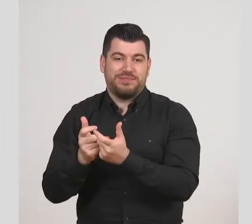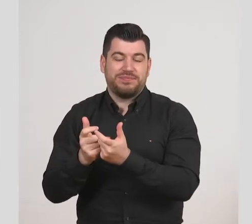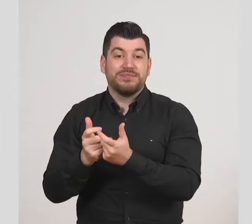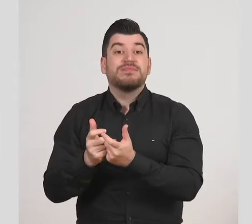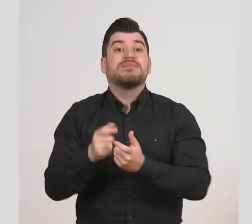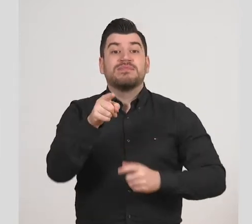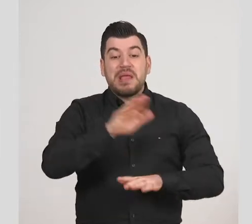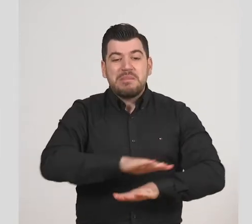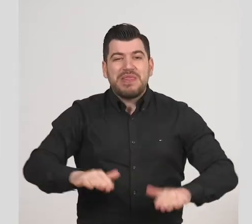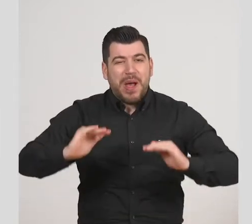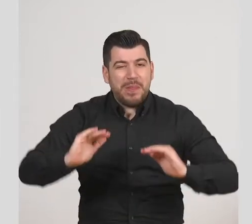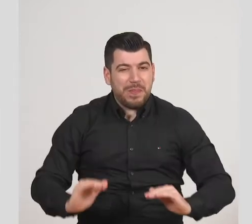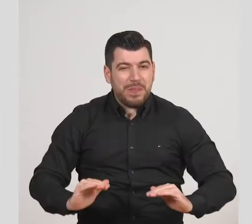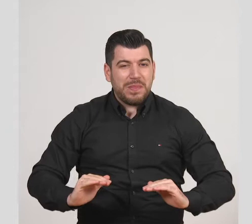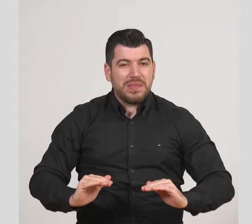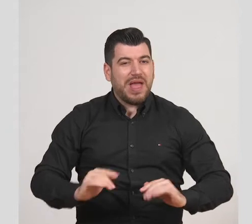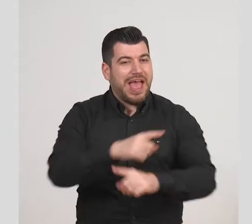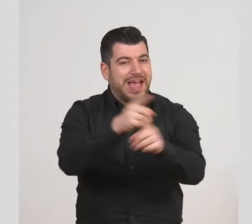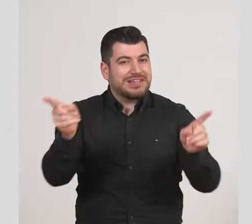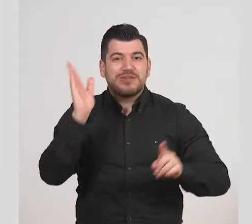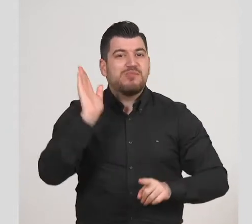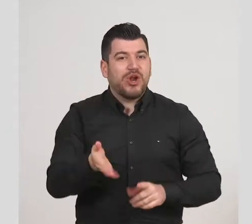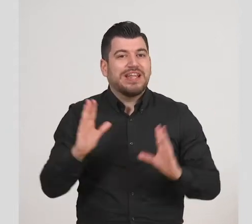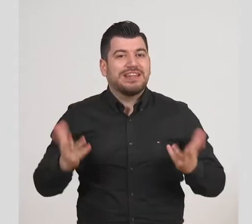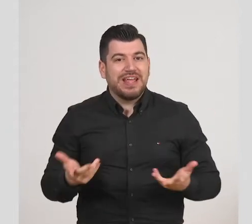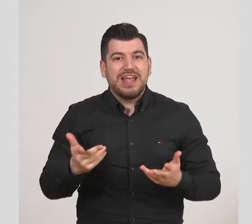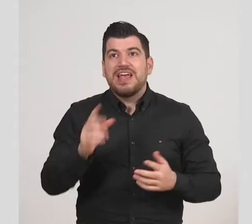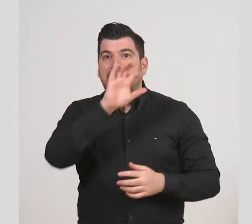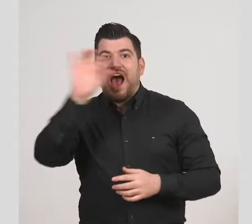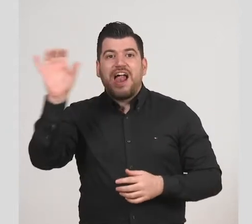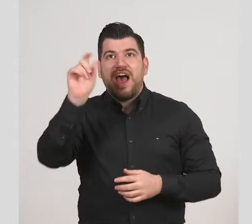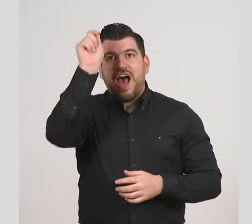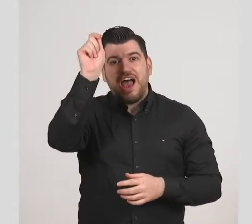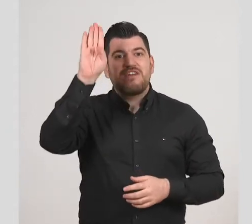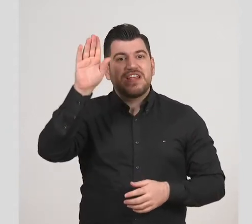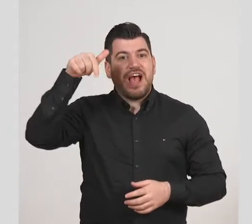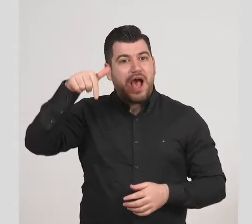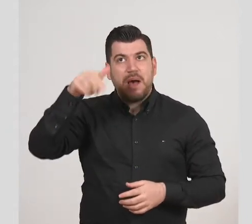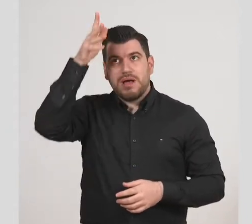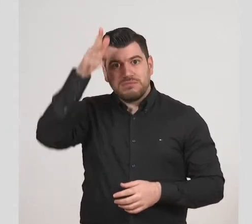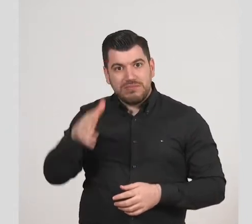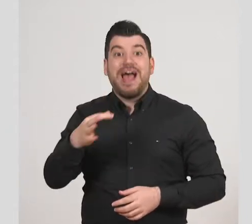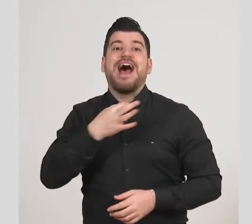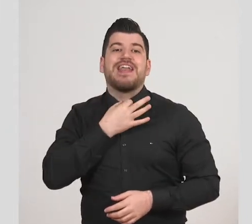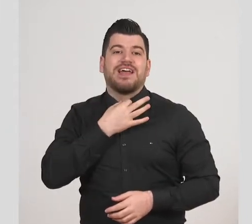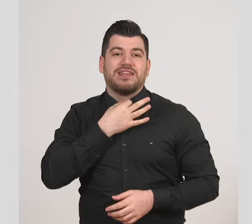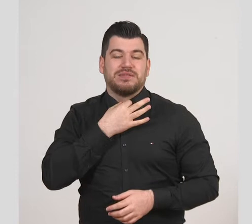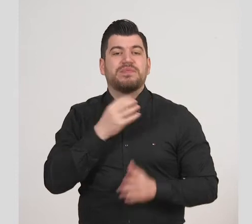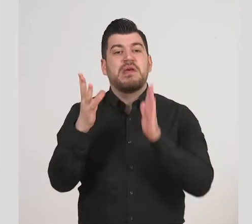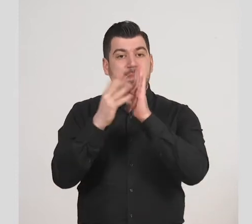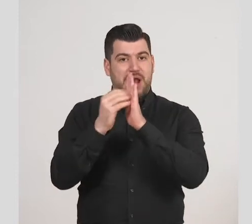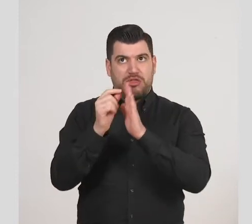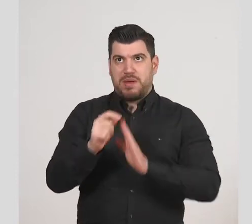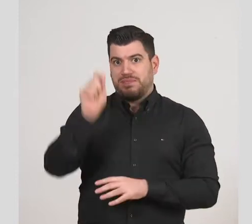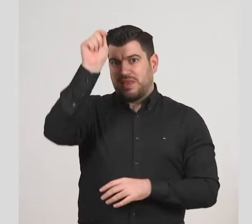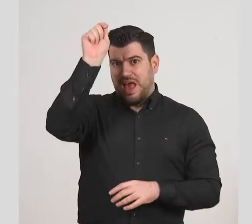μικρά παιδιά, μπορείτε να φτιάξετε το αλφαβητάρι των αναγκών μας. Δηλαδή, θα ξεκινήσετε, θα γράψετε την